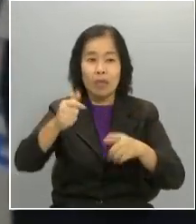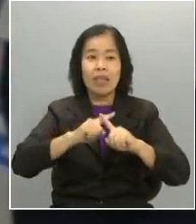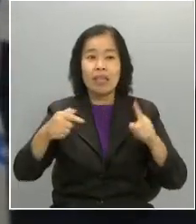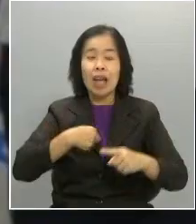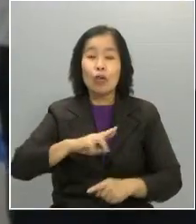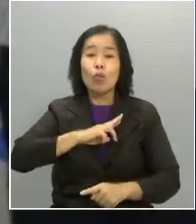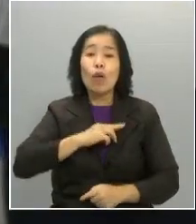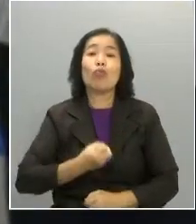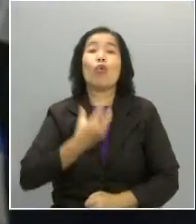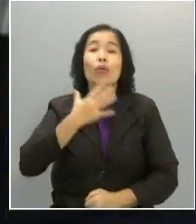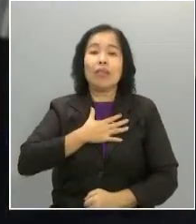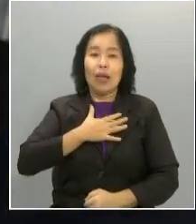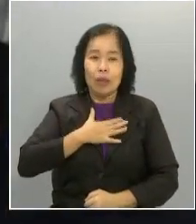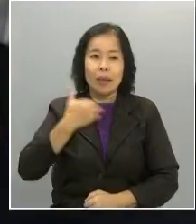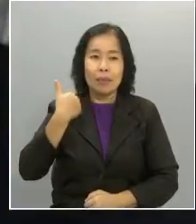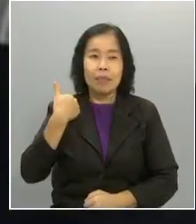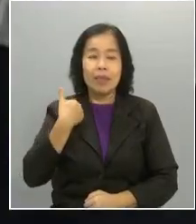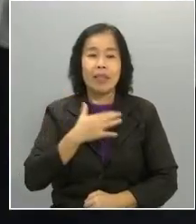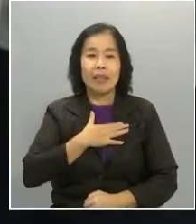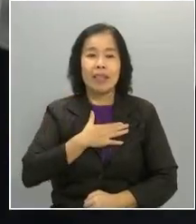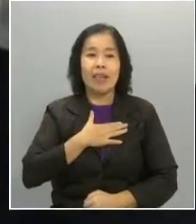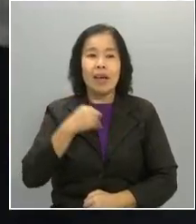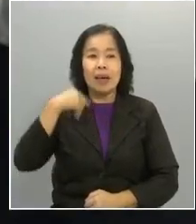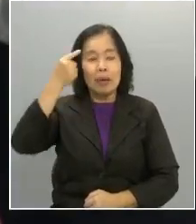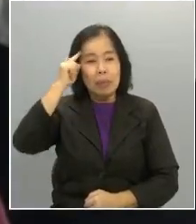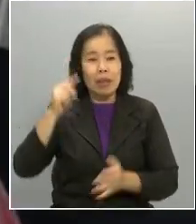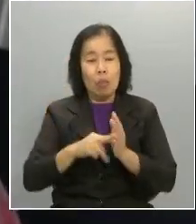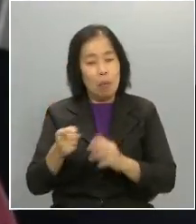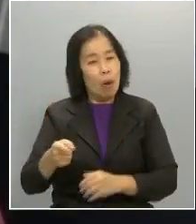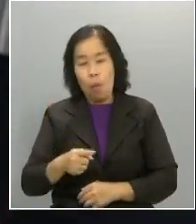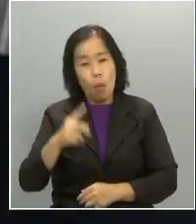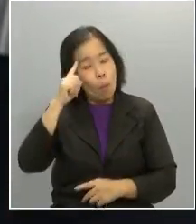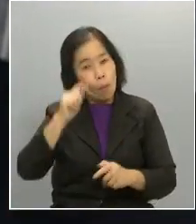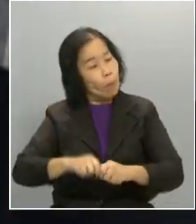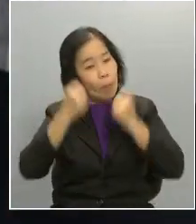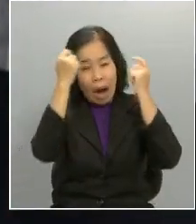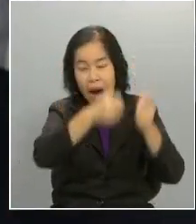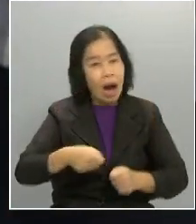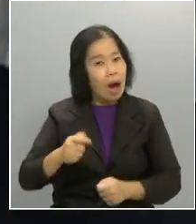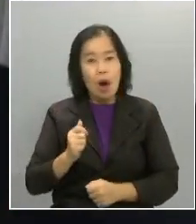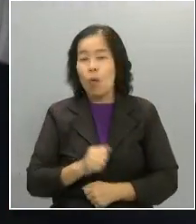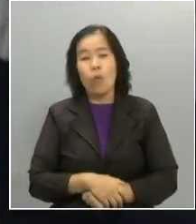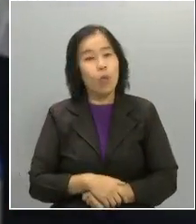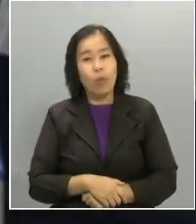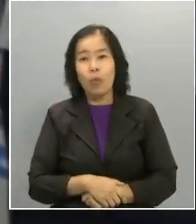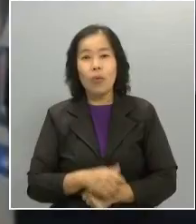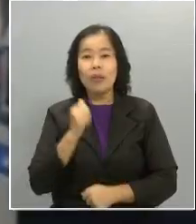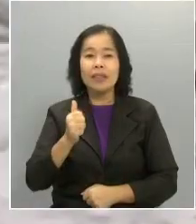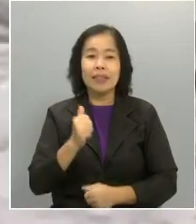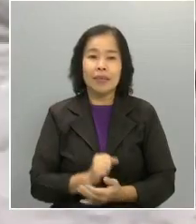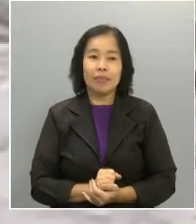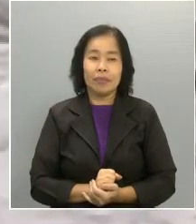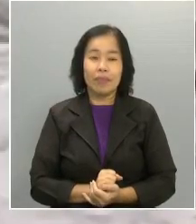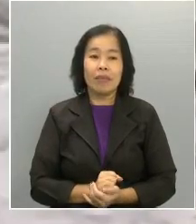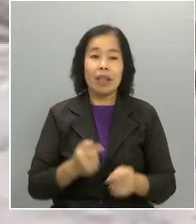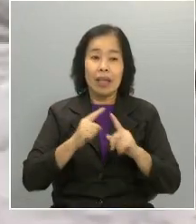บ้าบินอย่างนี้ ไม่คิดว่าหลานตัวเองจะบ้าบินอย่างนี้เดี๋ยวคุณผู้ชมลองติดตามนะครับมันจะมีวิธีการที่ถูกต้องในการเข้าไปให้ความช่วยเหลือด้วย